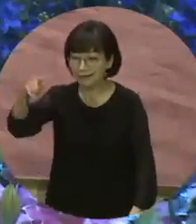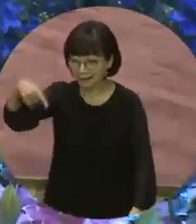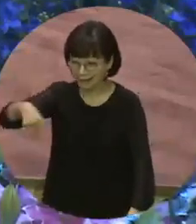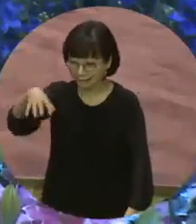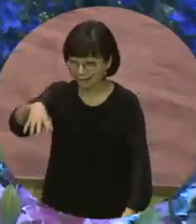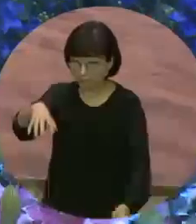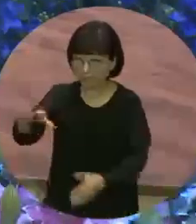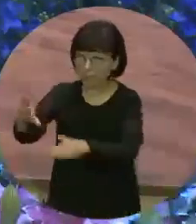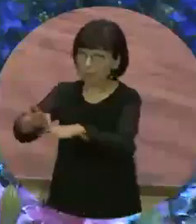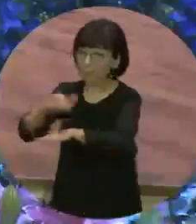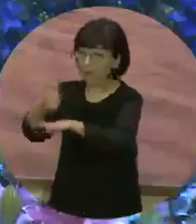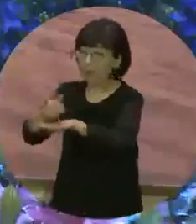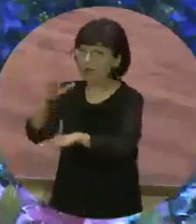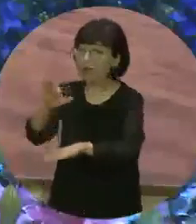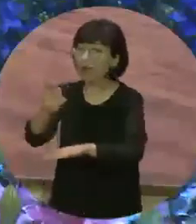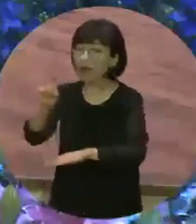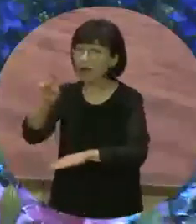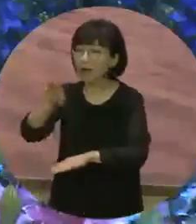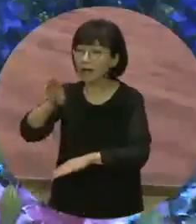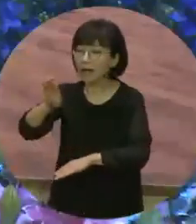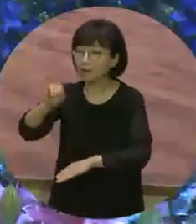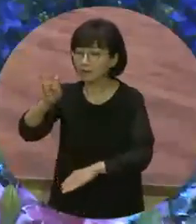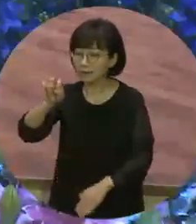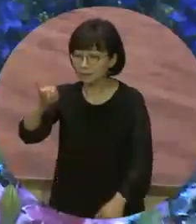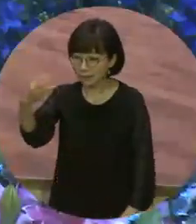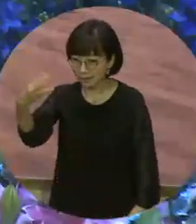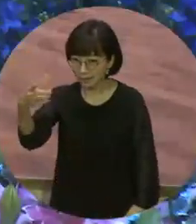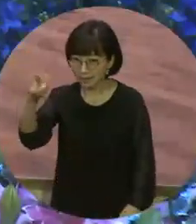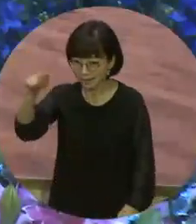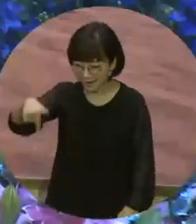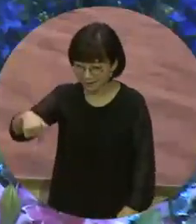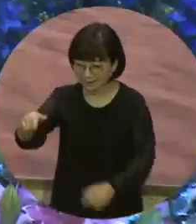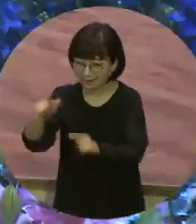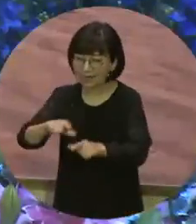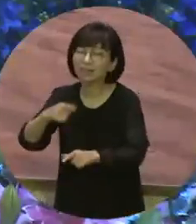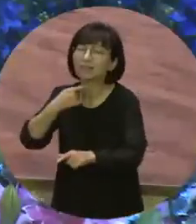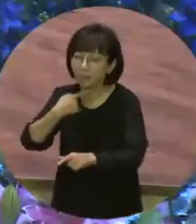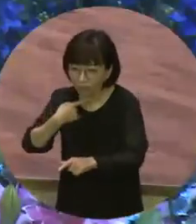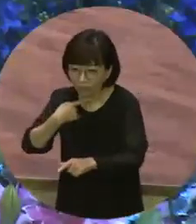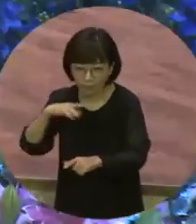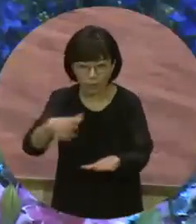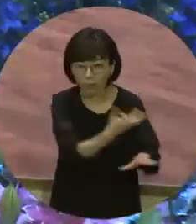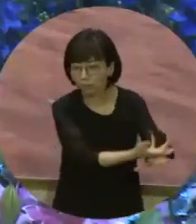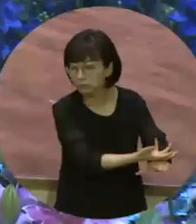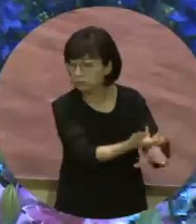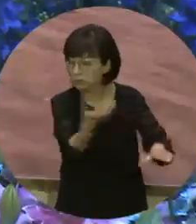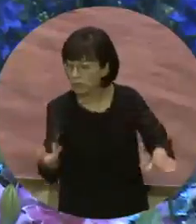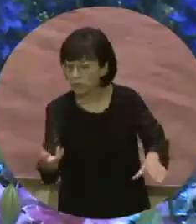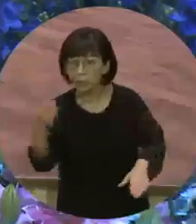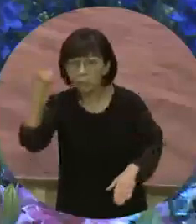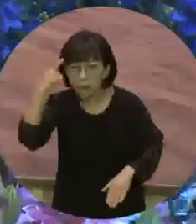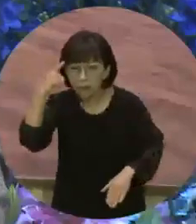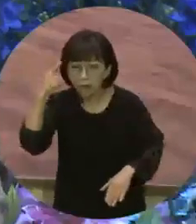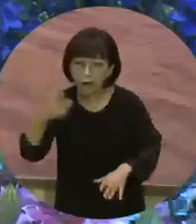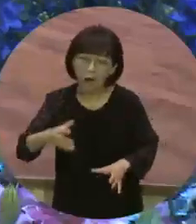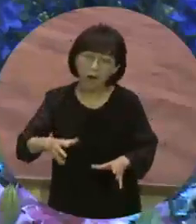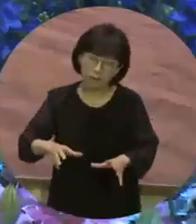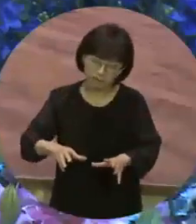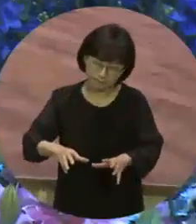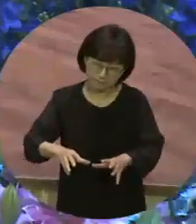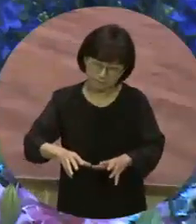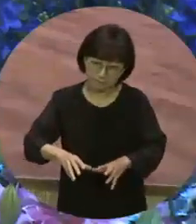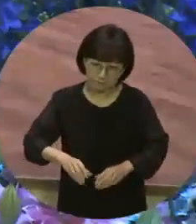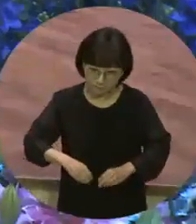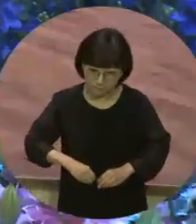그랄 지역으로 먼저 이동을 했습니다. 이렇게 한 것은 당시 흉년이 와도